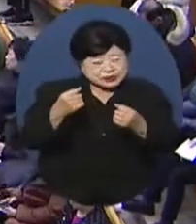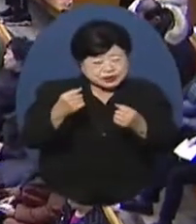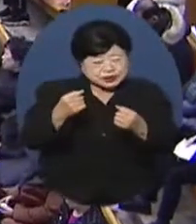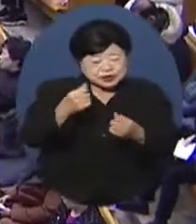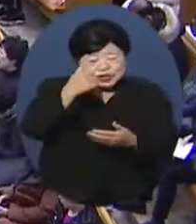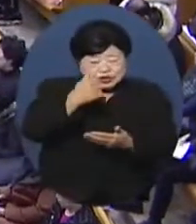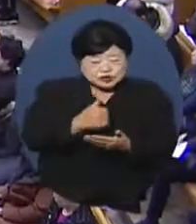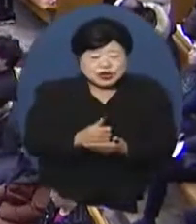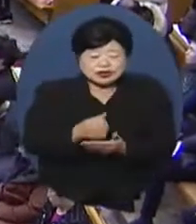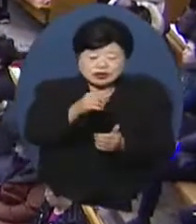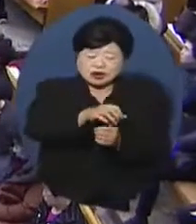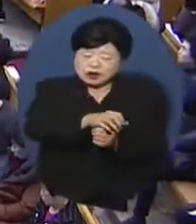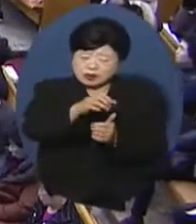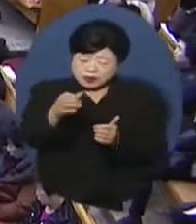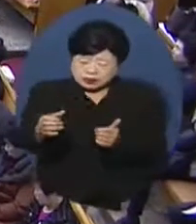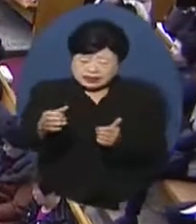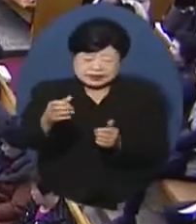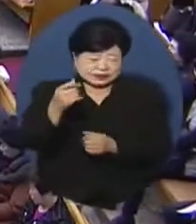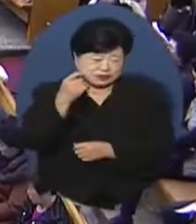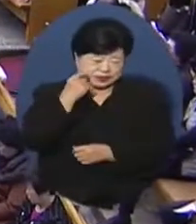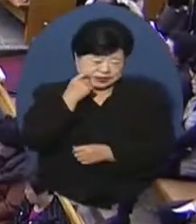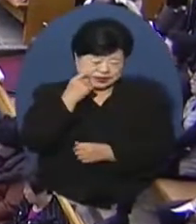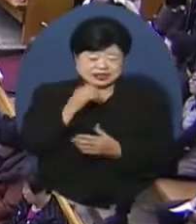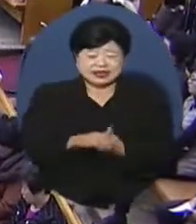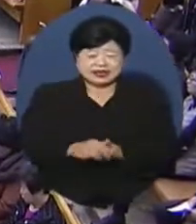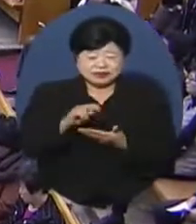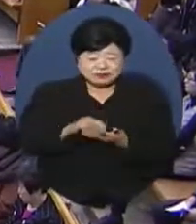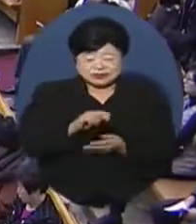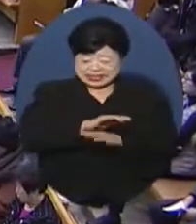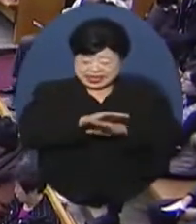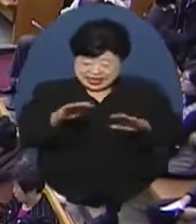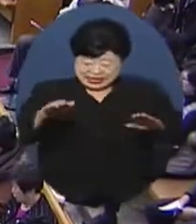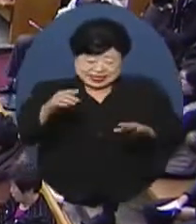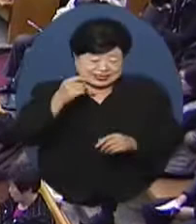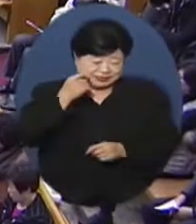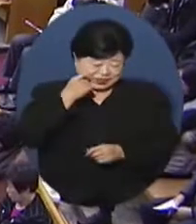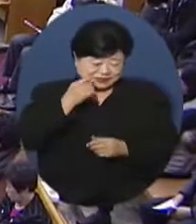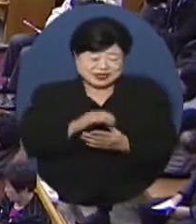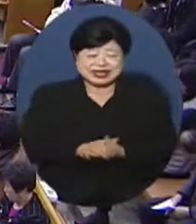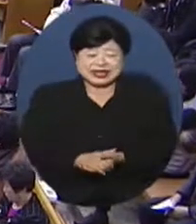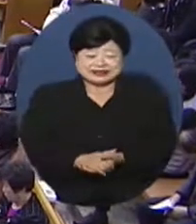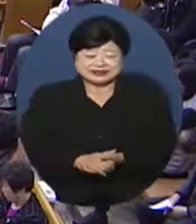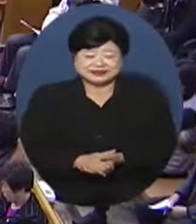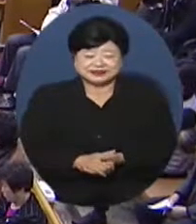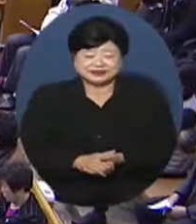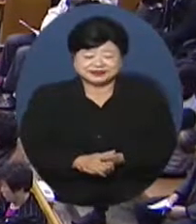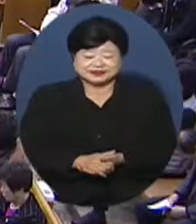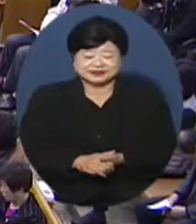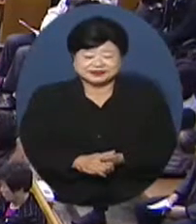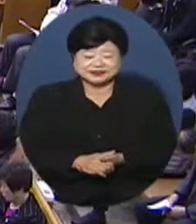쉘 되셨어요 제 문제를 해결 c 언어 내듯 되겠습니다